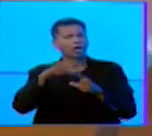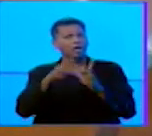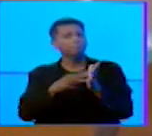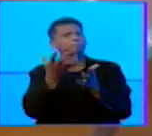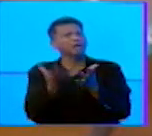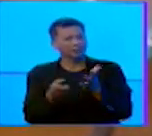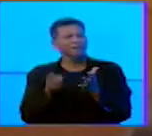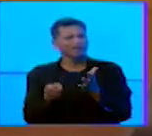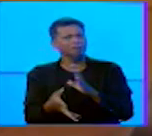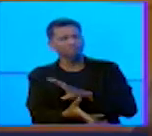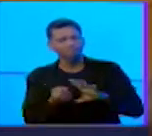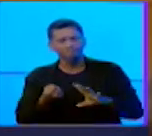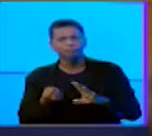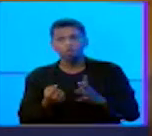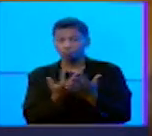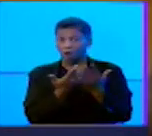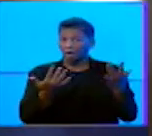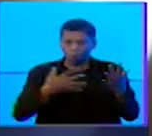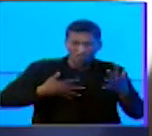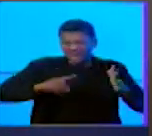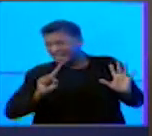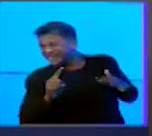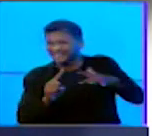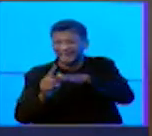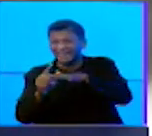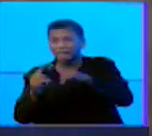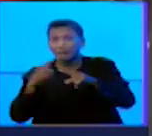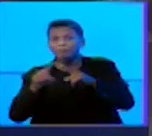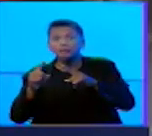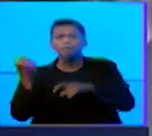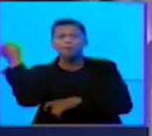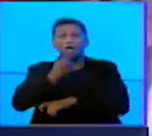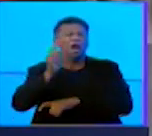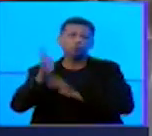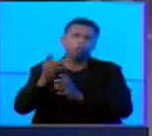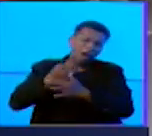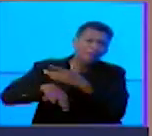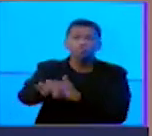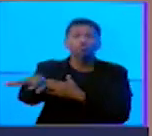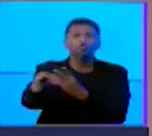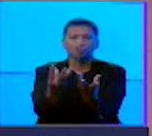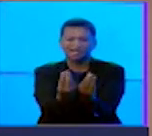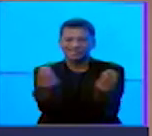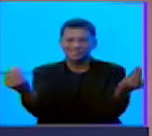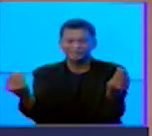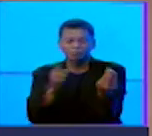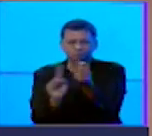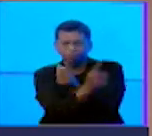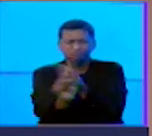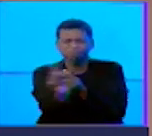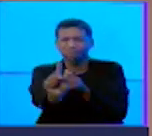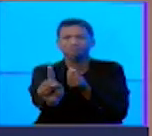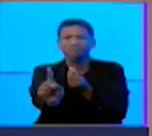Pelaku sempat dikejar oleh warga namun berhasil menghilang di semak-semak yang tak jauh dari lokasi kejadian. Warga bersama polisi pun langsung